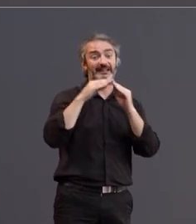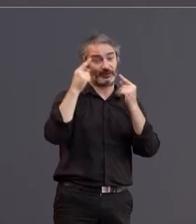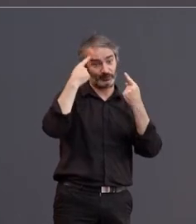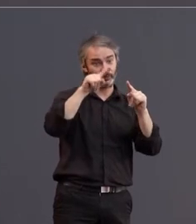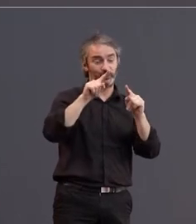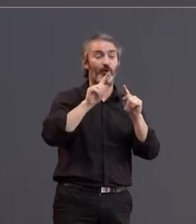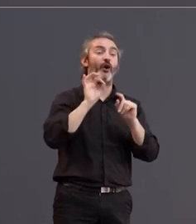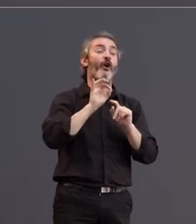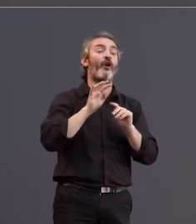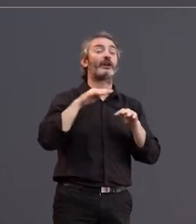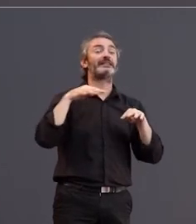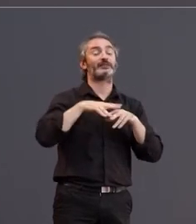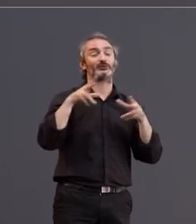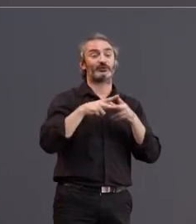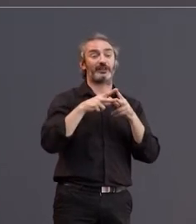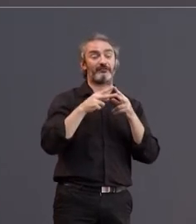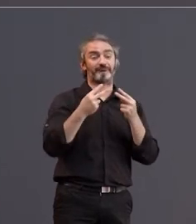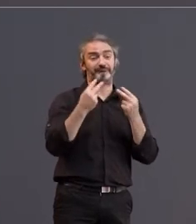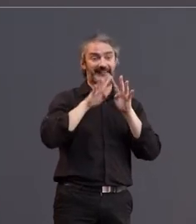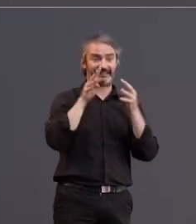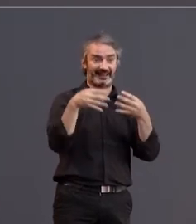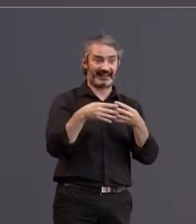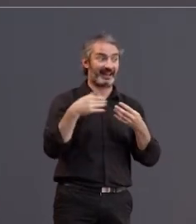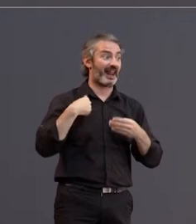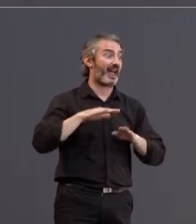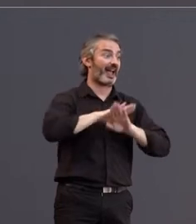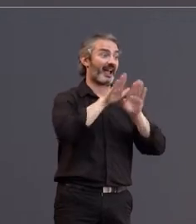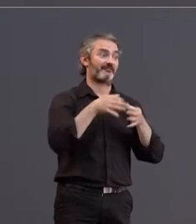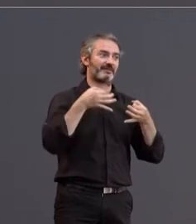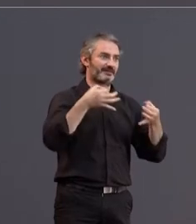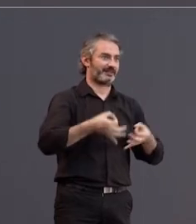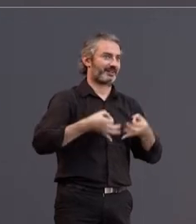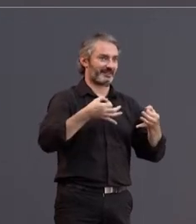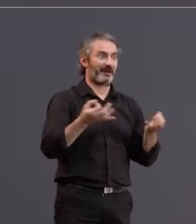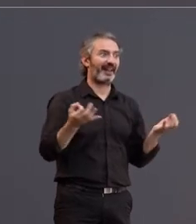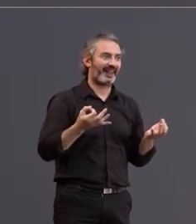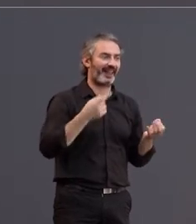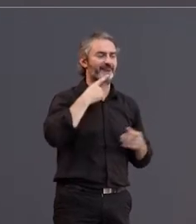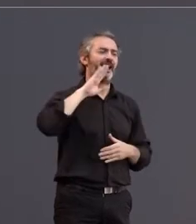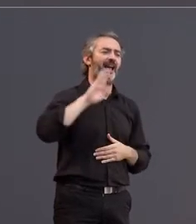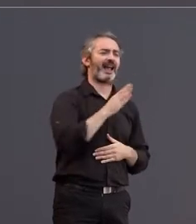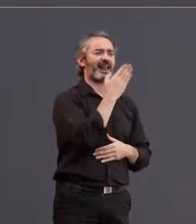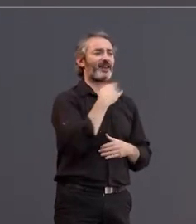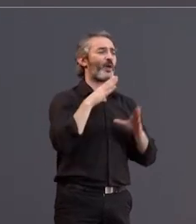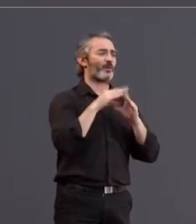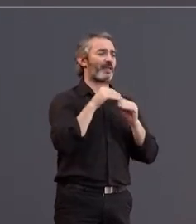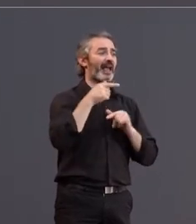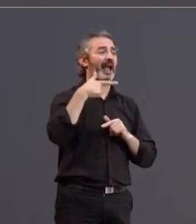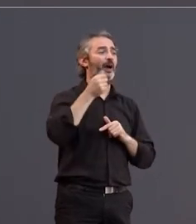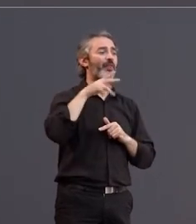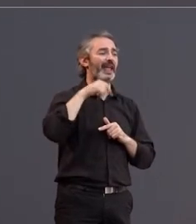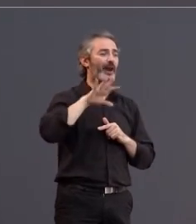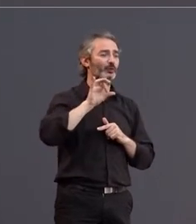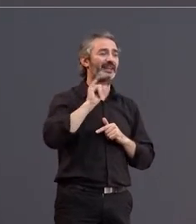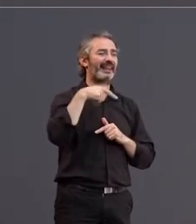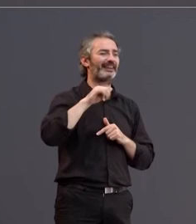través de les xarxes socials. I acabarem, com s'han d'acabar aquests actes, amb l'himne universitari, el Gaudeamus Igitur,